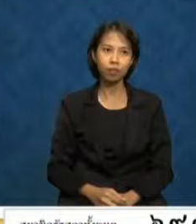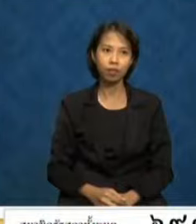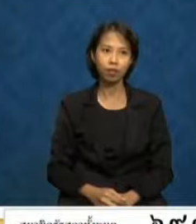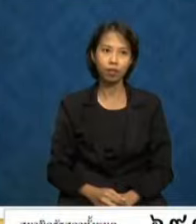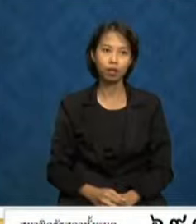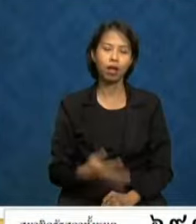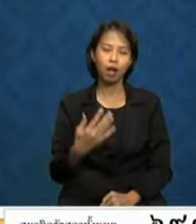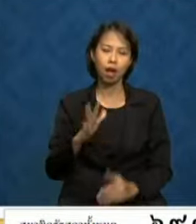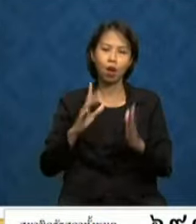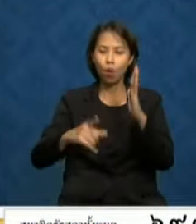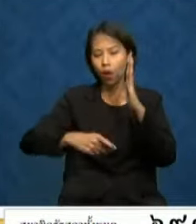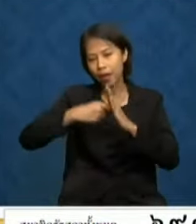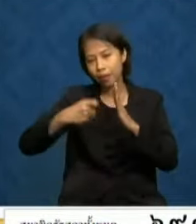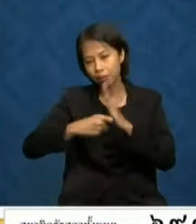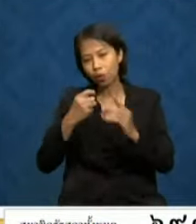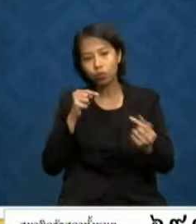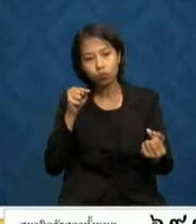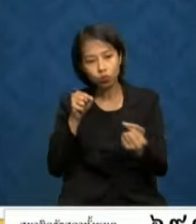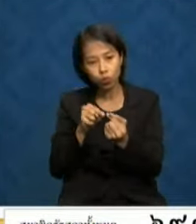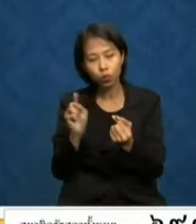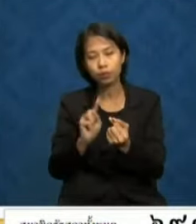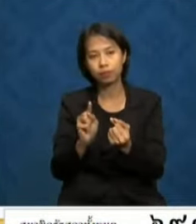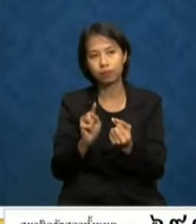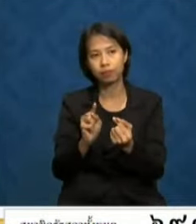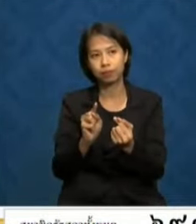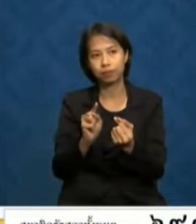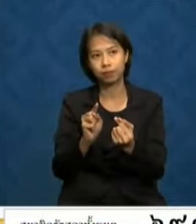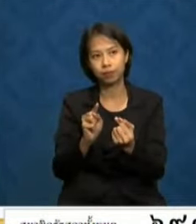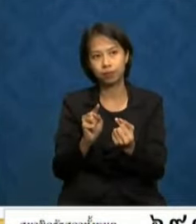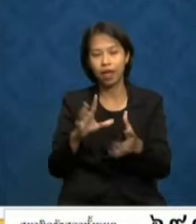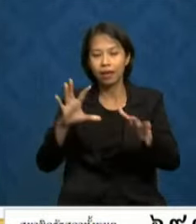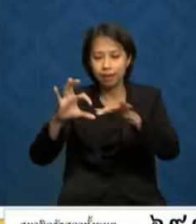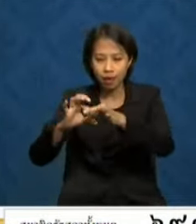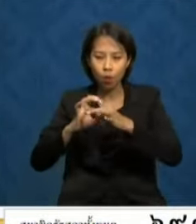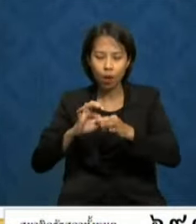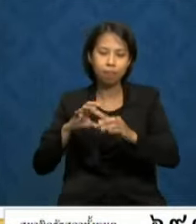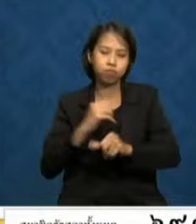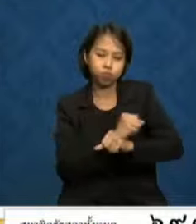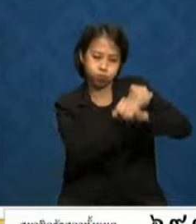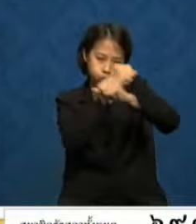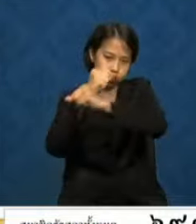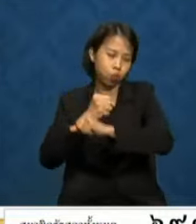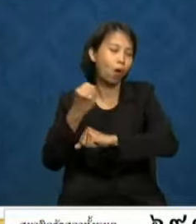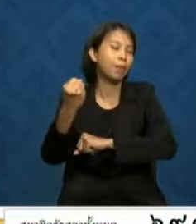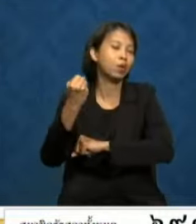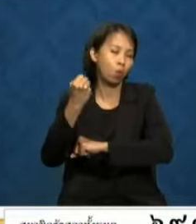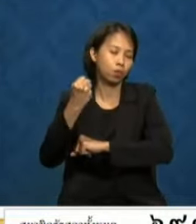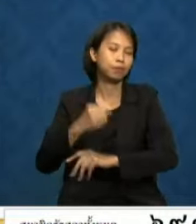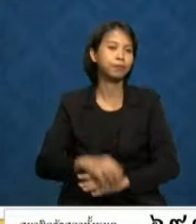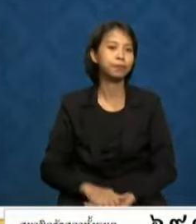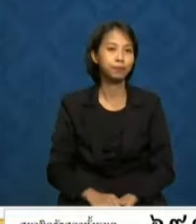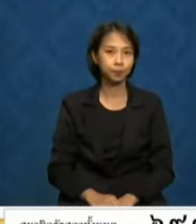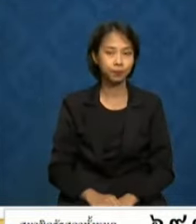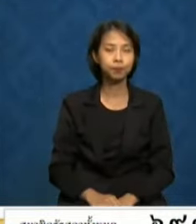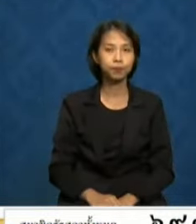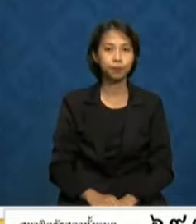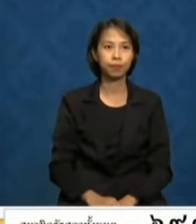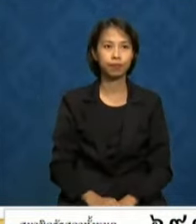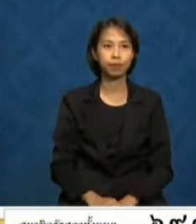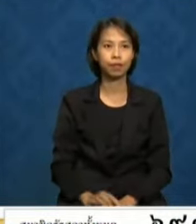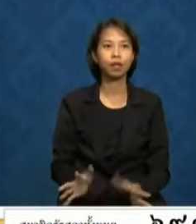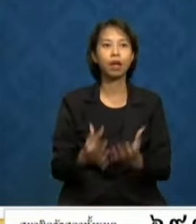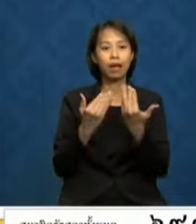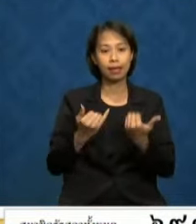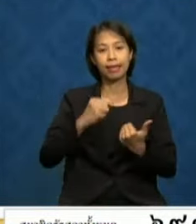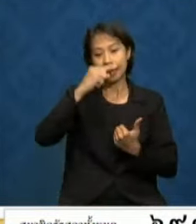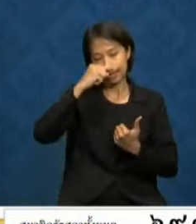คะและเป็นเหตุผลความจำเป็นในเรื่องของความมั่นคงนะคะทั้งนี้เนี่ยอย่างไรก็ตามเรามีความพยาย